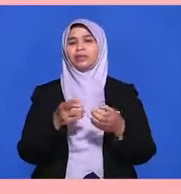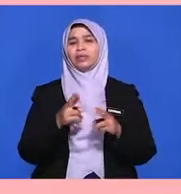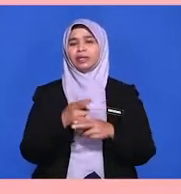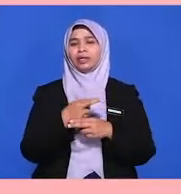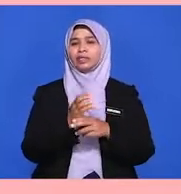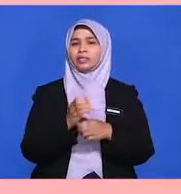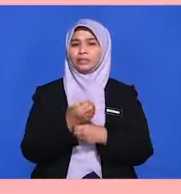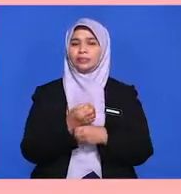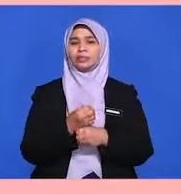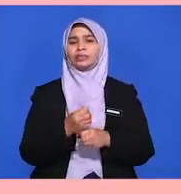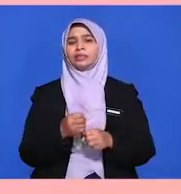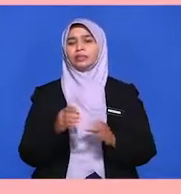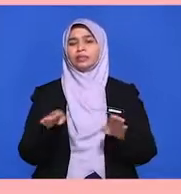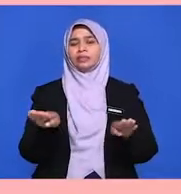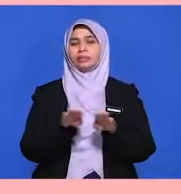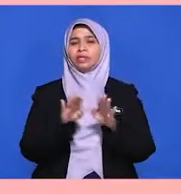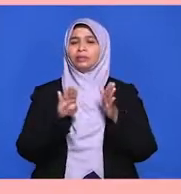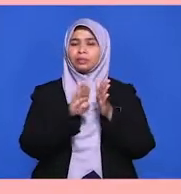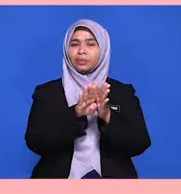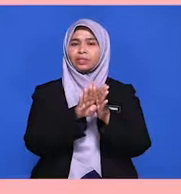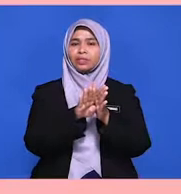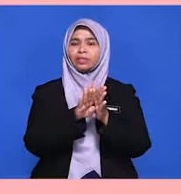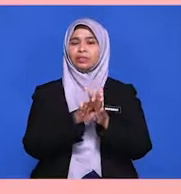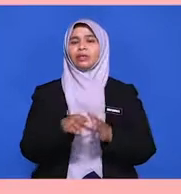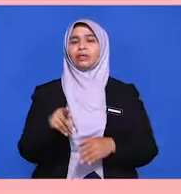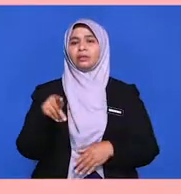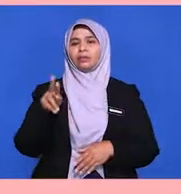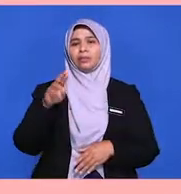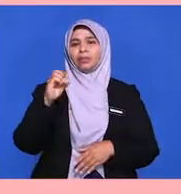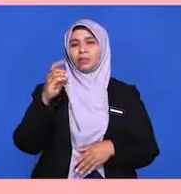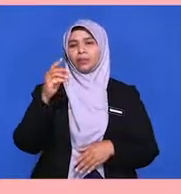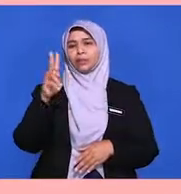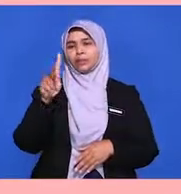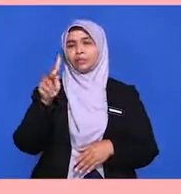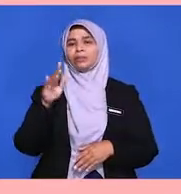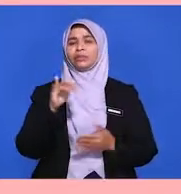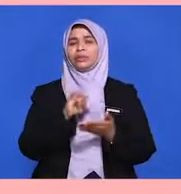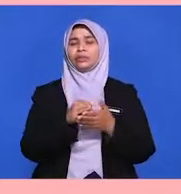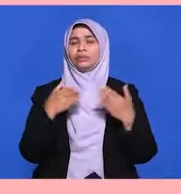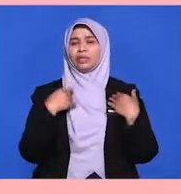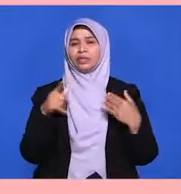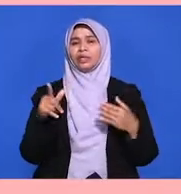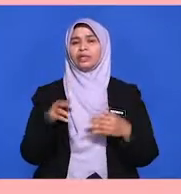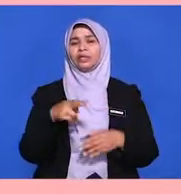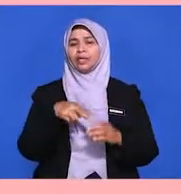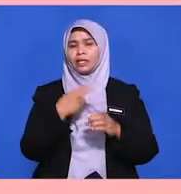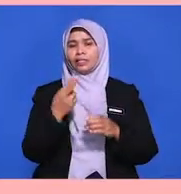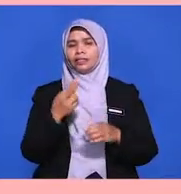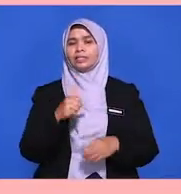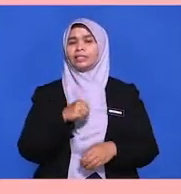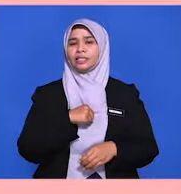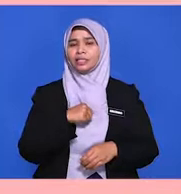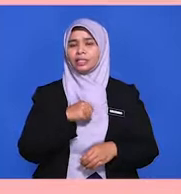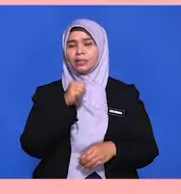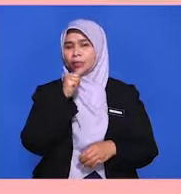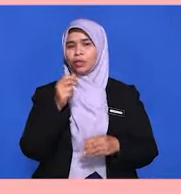sebagai bukti bahawa produk tersebut ialah hasil reka ciptaannya sendiri dan bukan ditiru